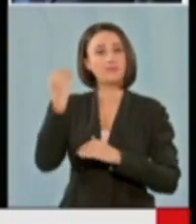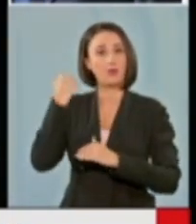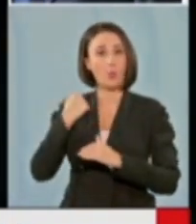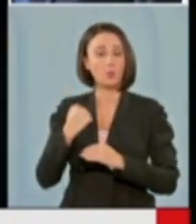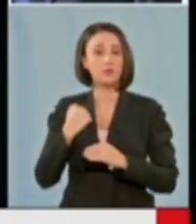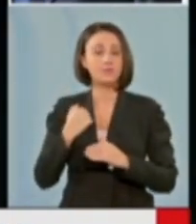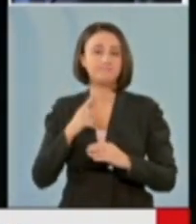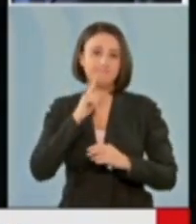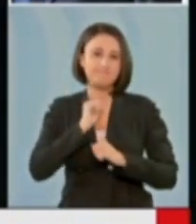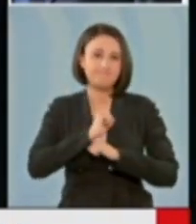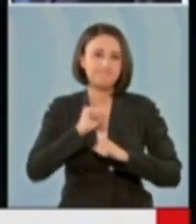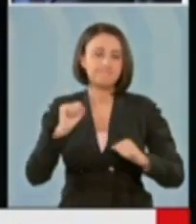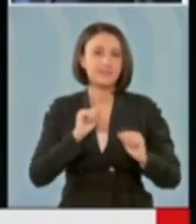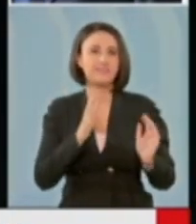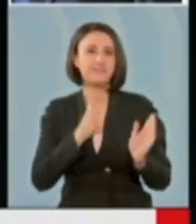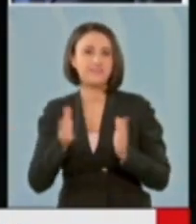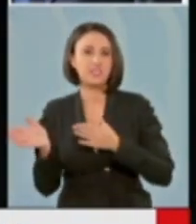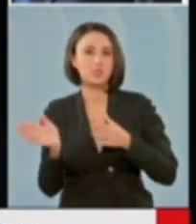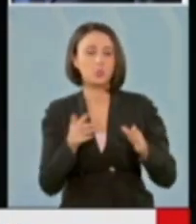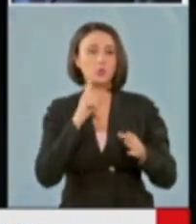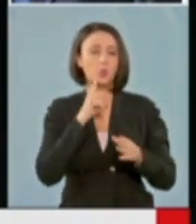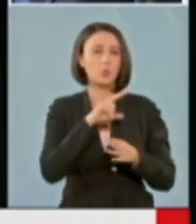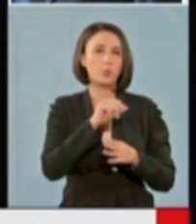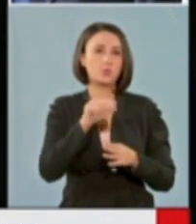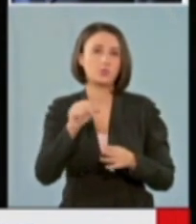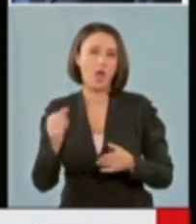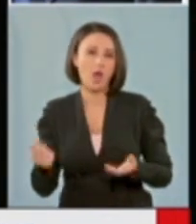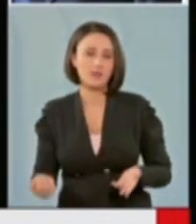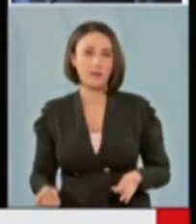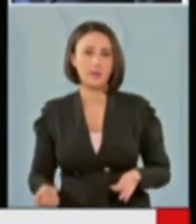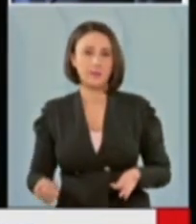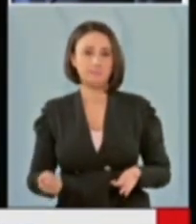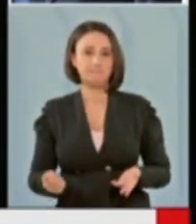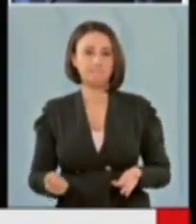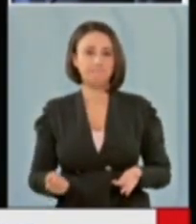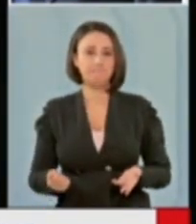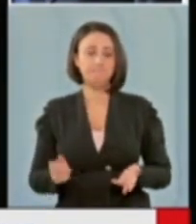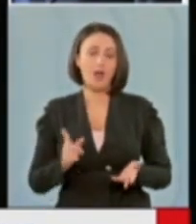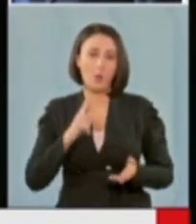trecute, intensificările de vânt și uscăciunea din zonă au